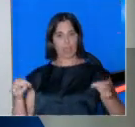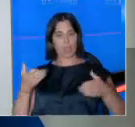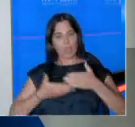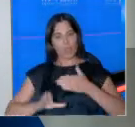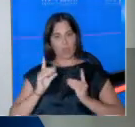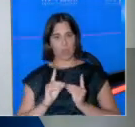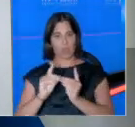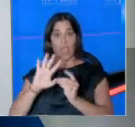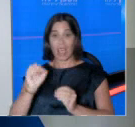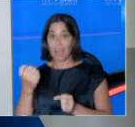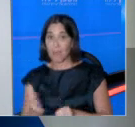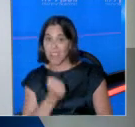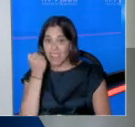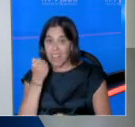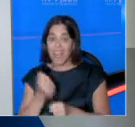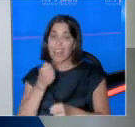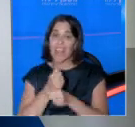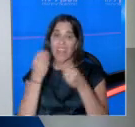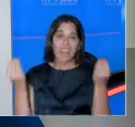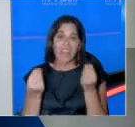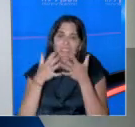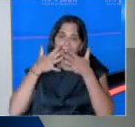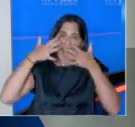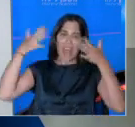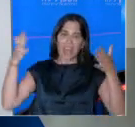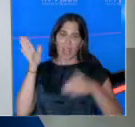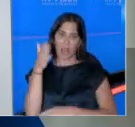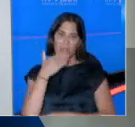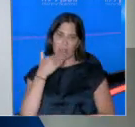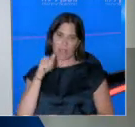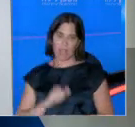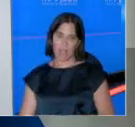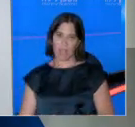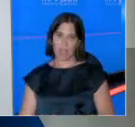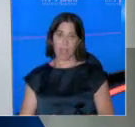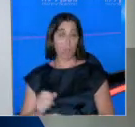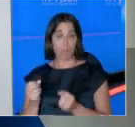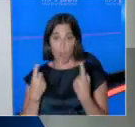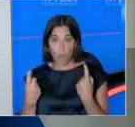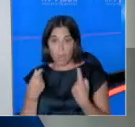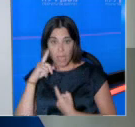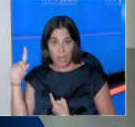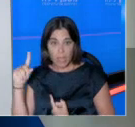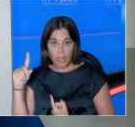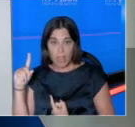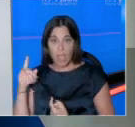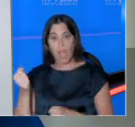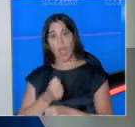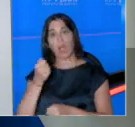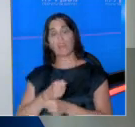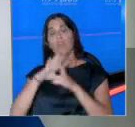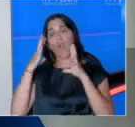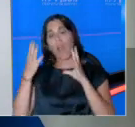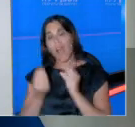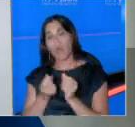אם אנחנו נצליח, נעשה דבר ענק למדינת ישראל. ובכל מקרה נדע שעשינו